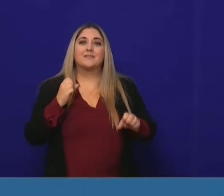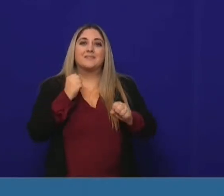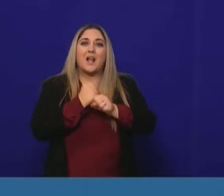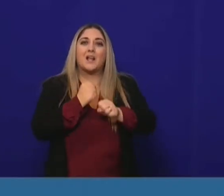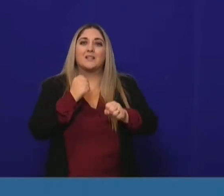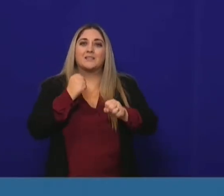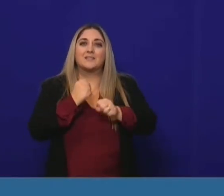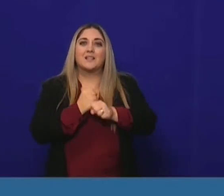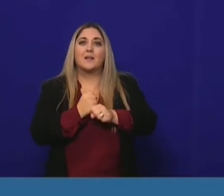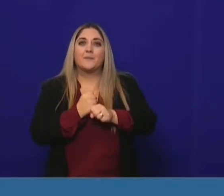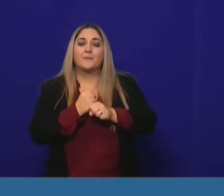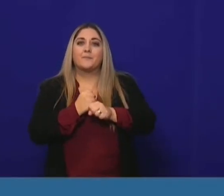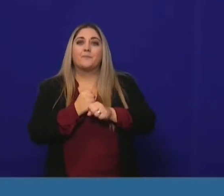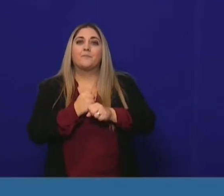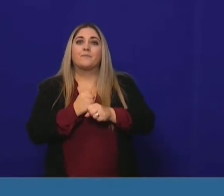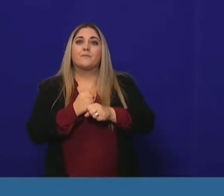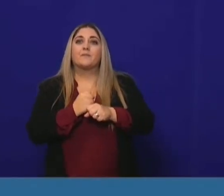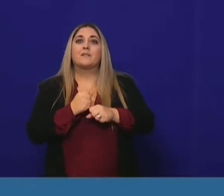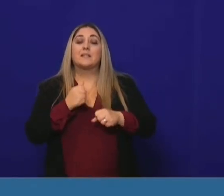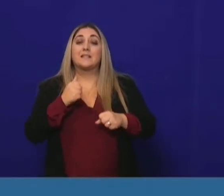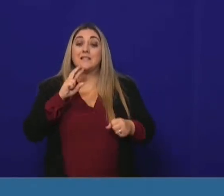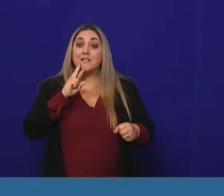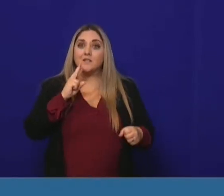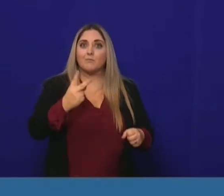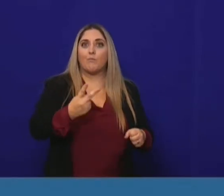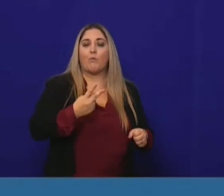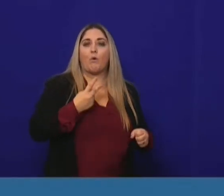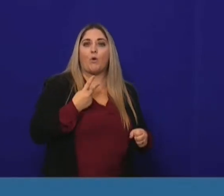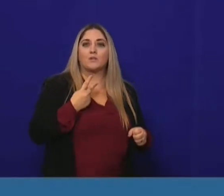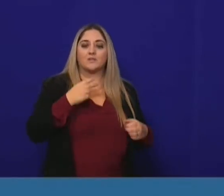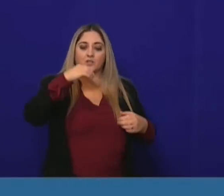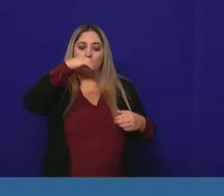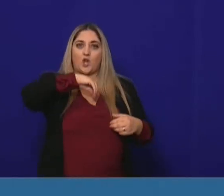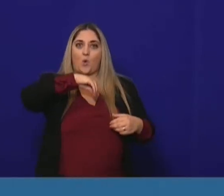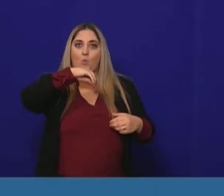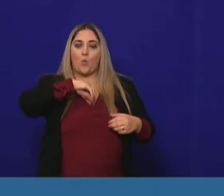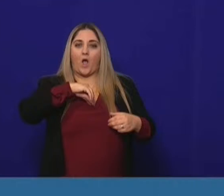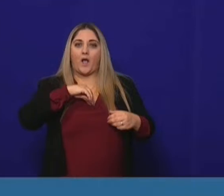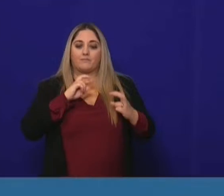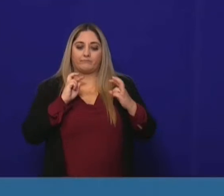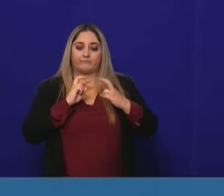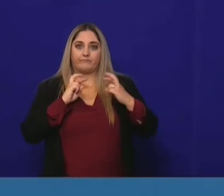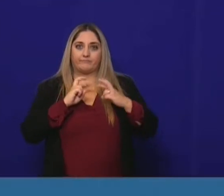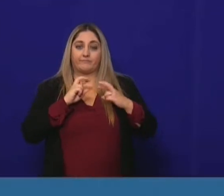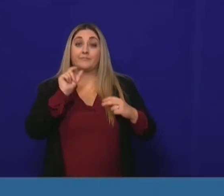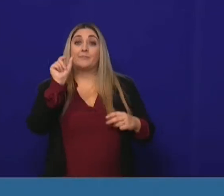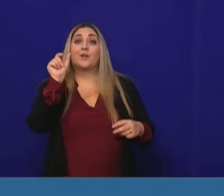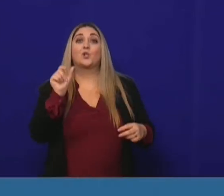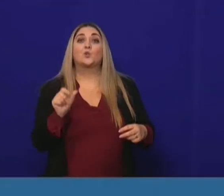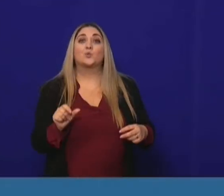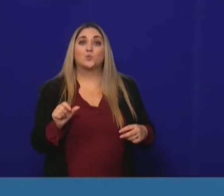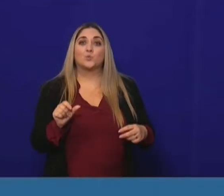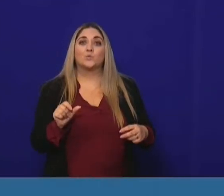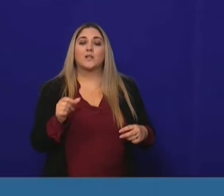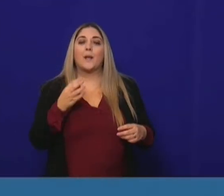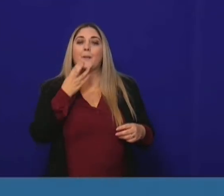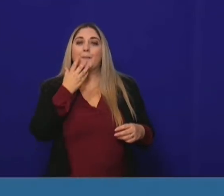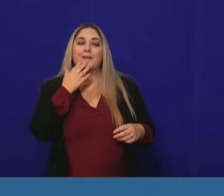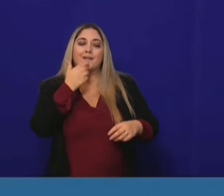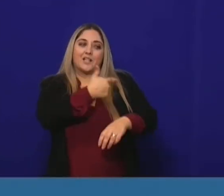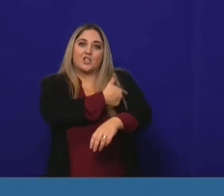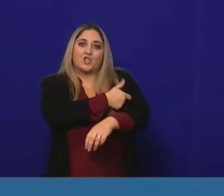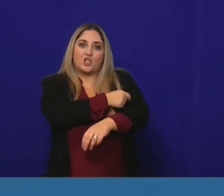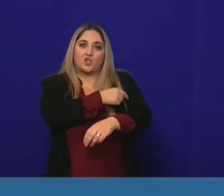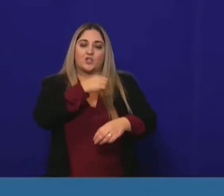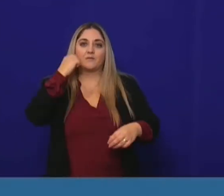tagħmel elicitation tar-rispons fis-sistema immunitarja tal-persuna meta inti tagħti il-vaksin.